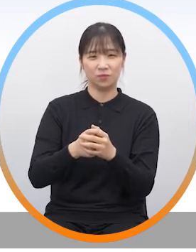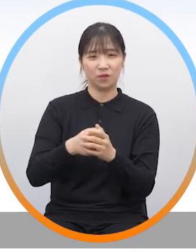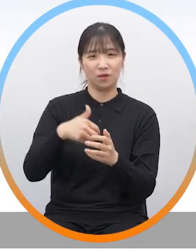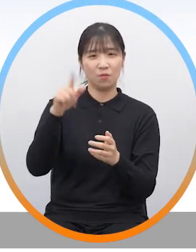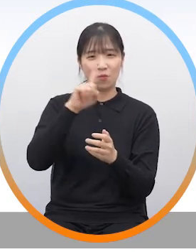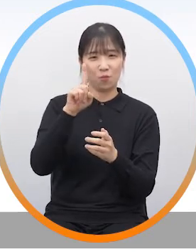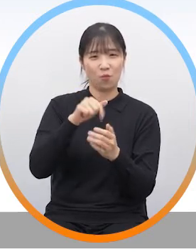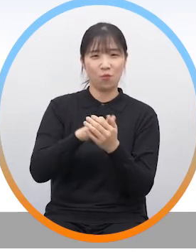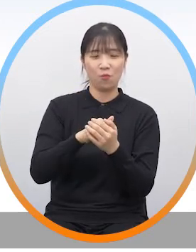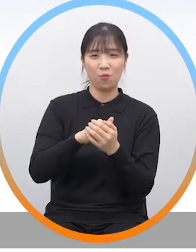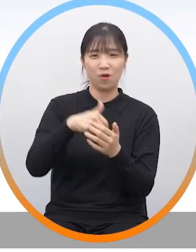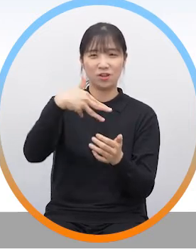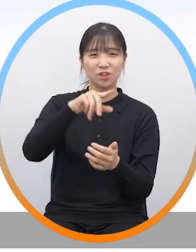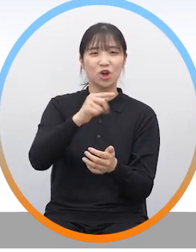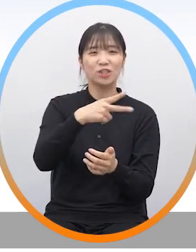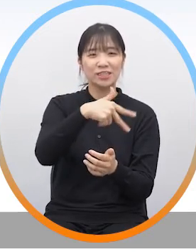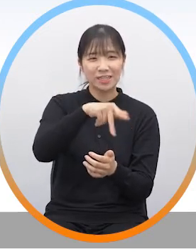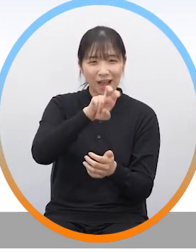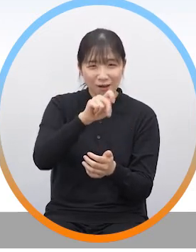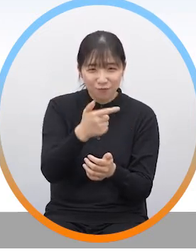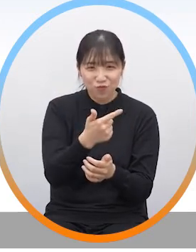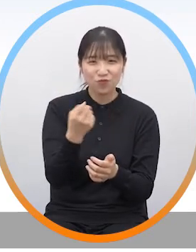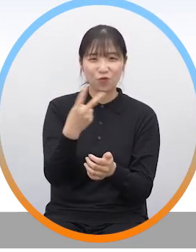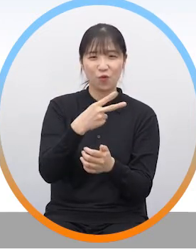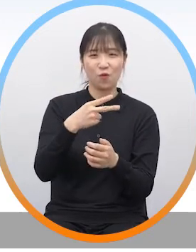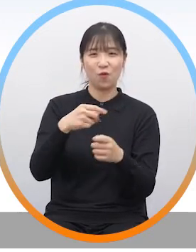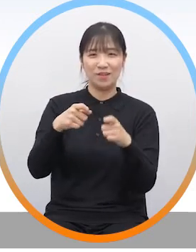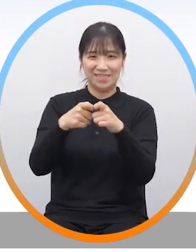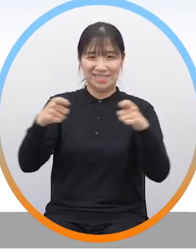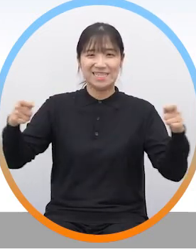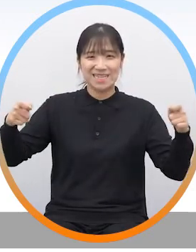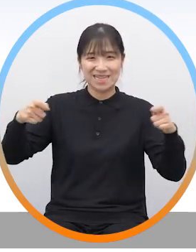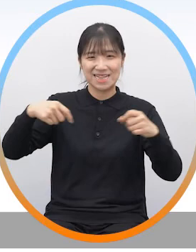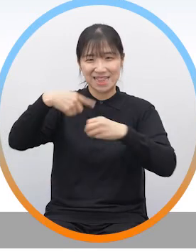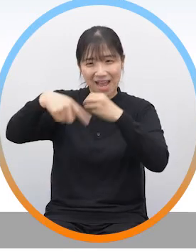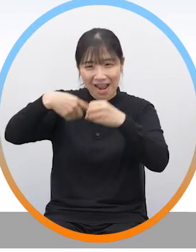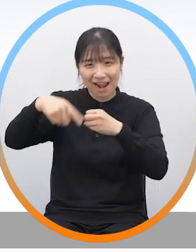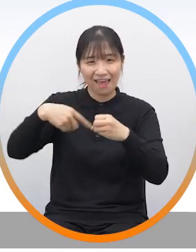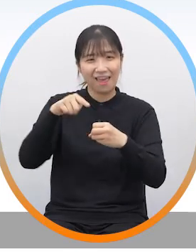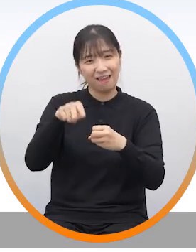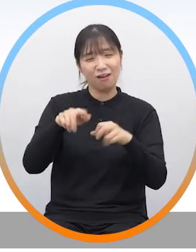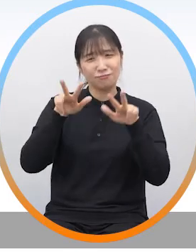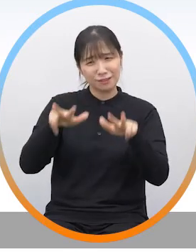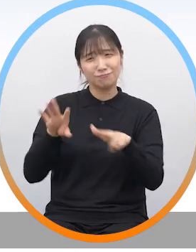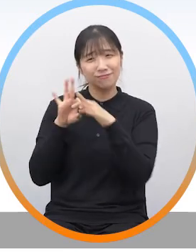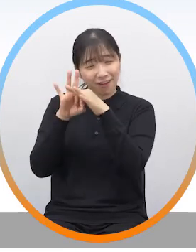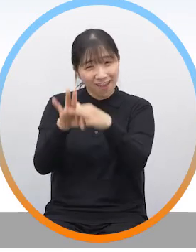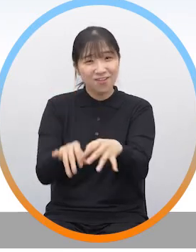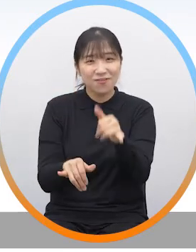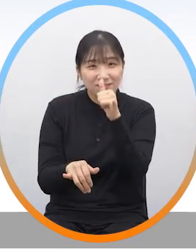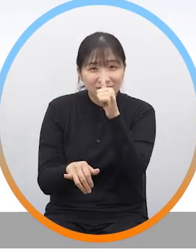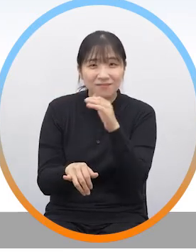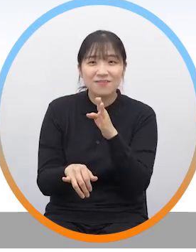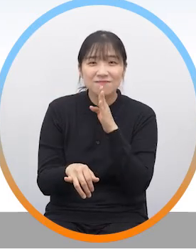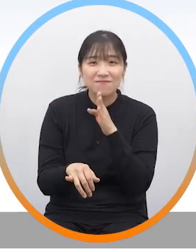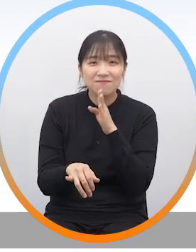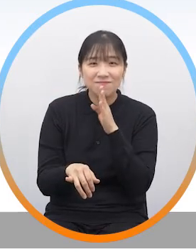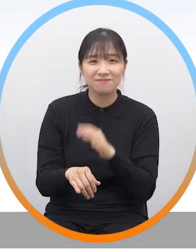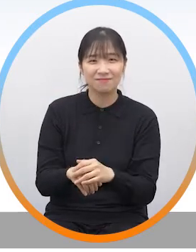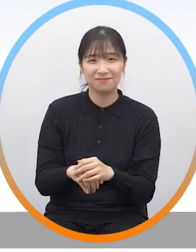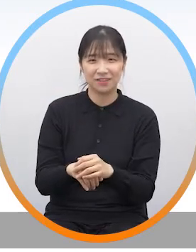아직도 뭐 천자문이니 뭐 실타래니 이런 거 하더라고요. 아직까지요.